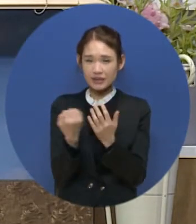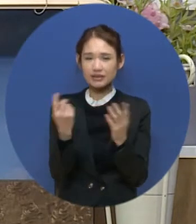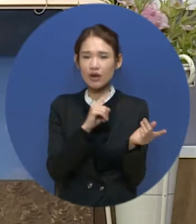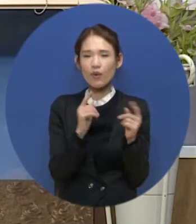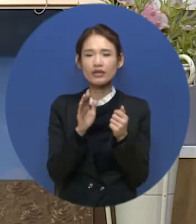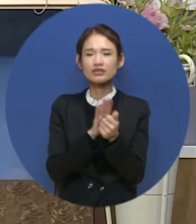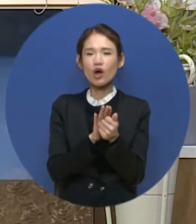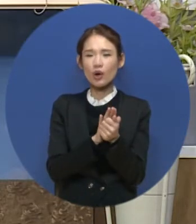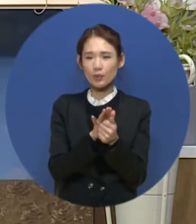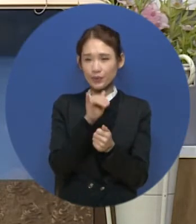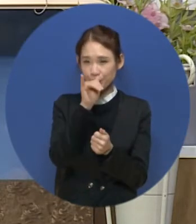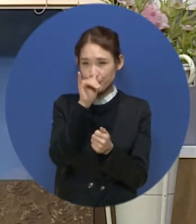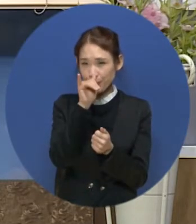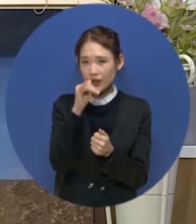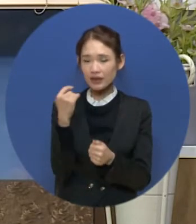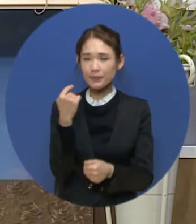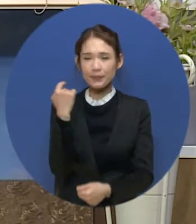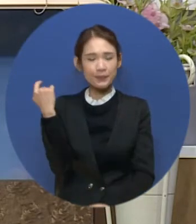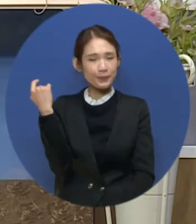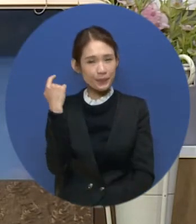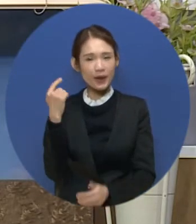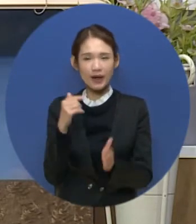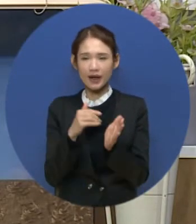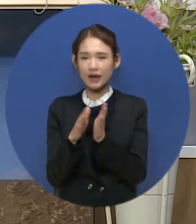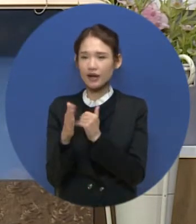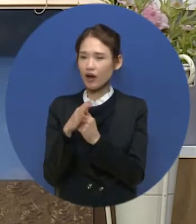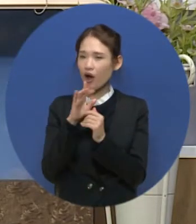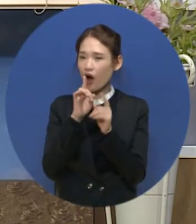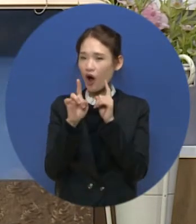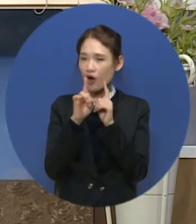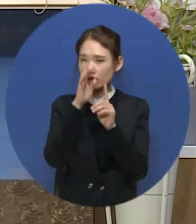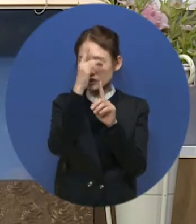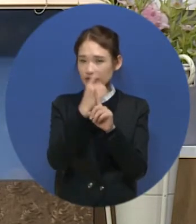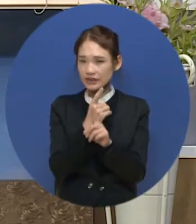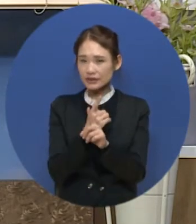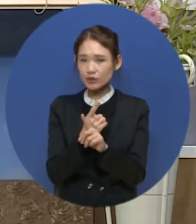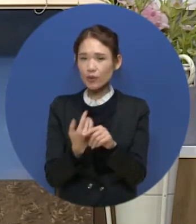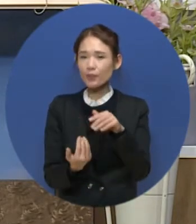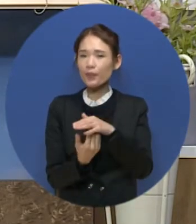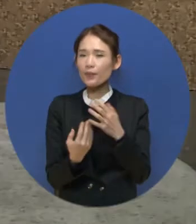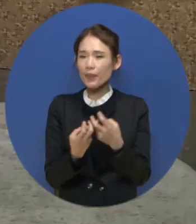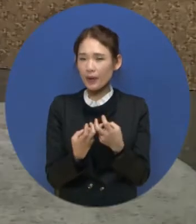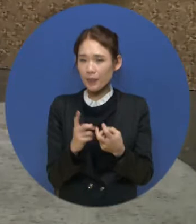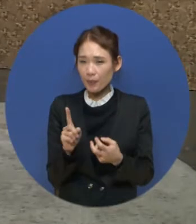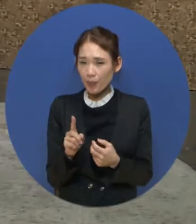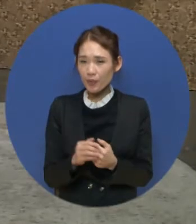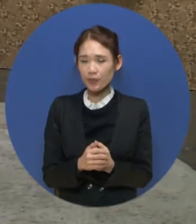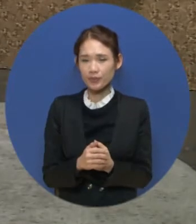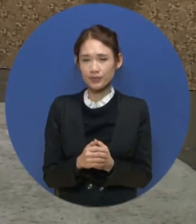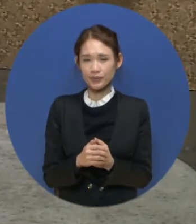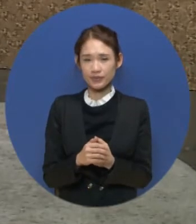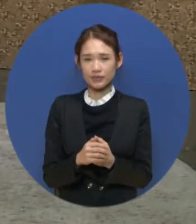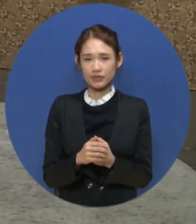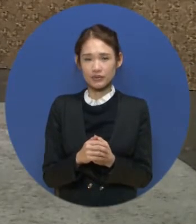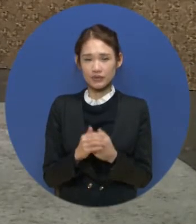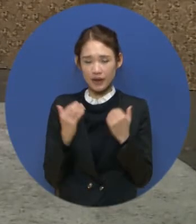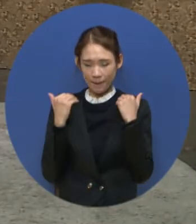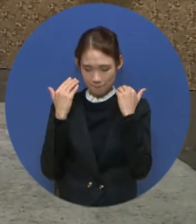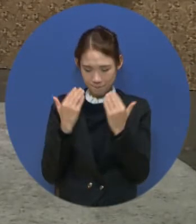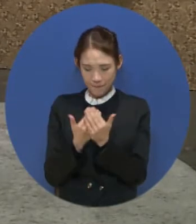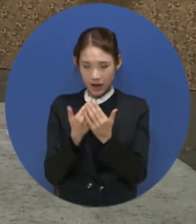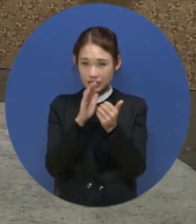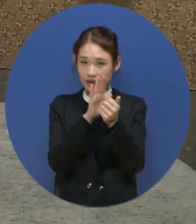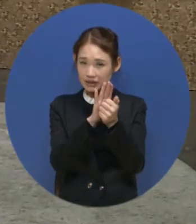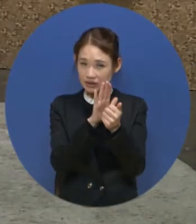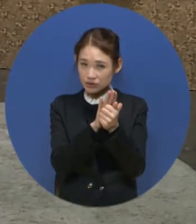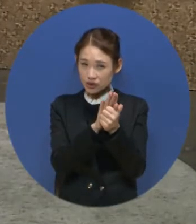서비스도 하고 계신다고 제가 알고 있습니다. 이 언어 치료는 어떻게 이루어지나요? 네. 아마 이제 그런 발달